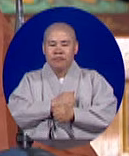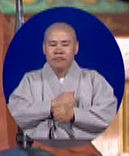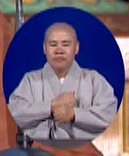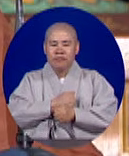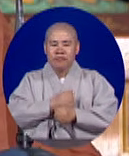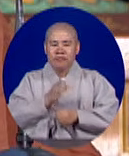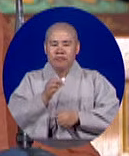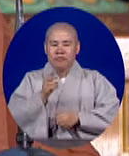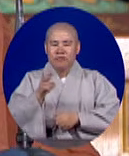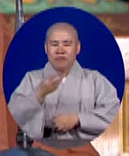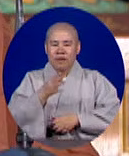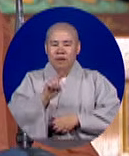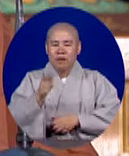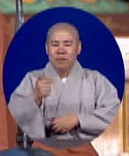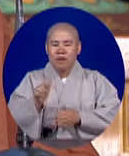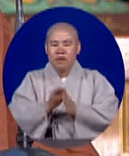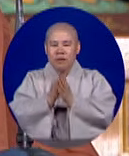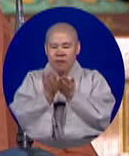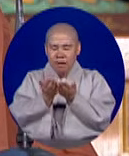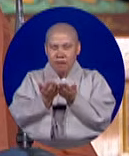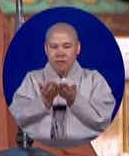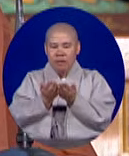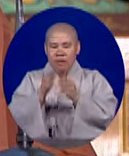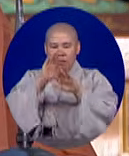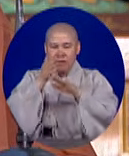열반경에 무슨 말씀이 있느냐면 이런 말씀이 있어요.